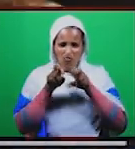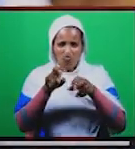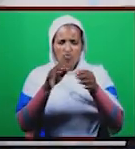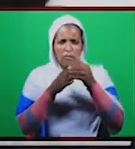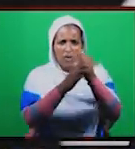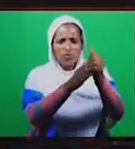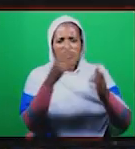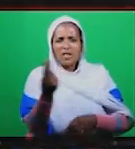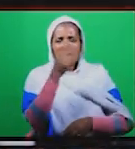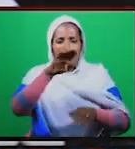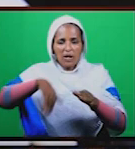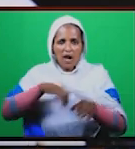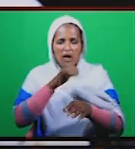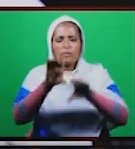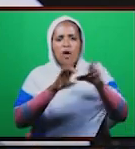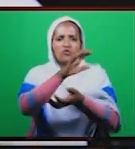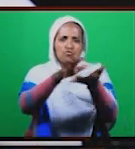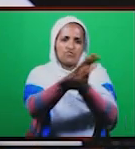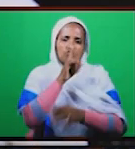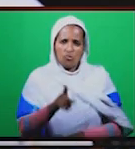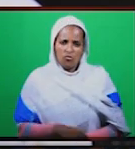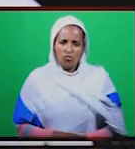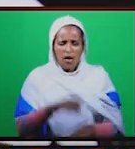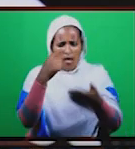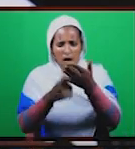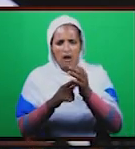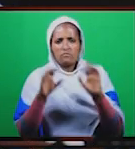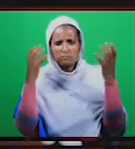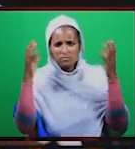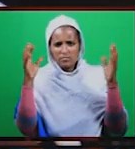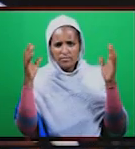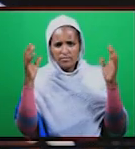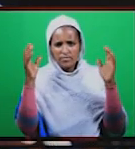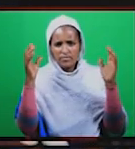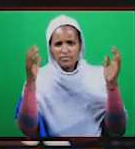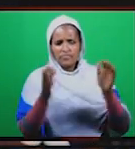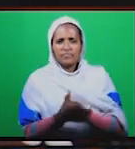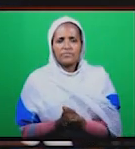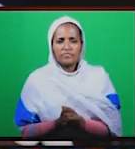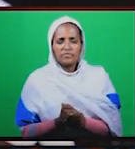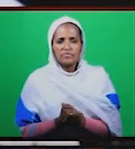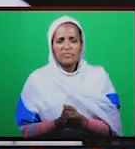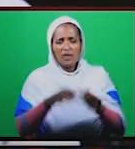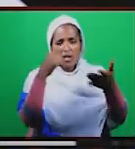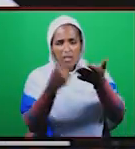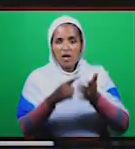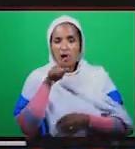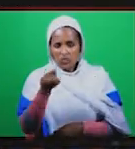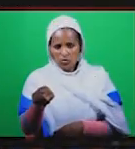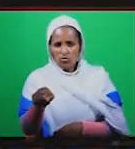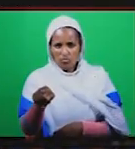ሲመሰረት ፍጅት። ይሄ ምን ይመስላችኋል? ድሮ የነበሩ ክፉ መሪዎች ጥቅማቸው እንዳይቀር የሚያደርጉት ፍጅት